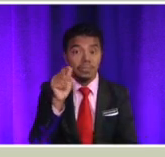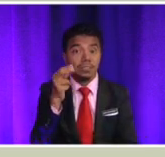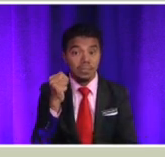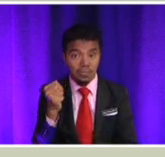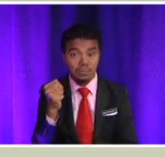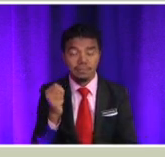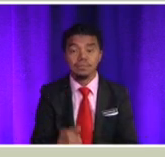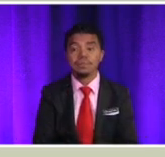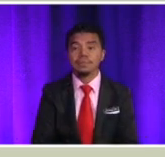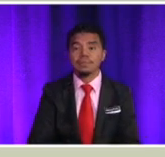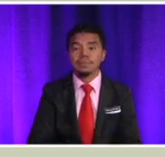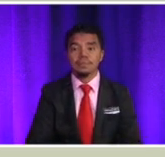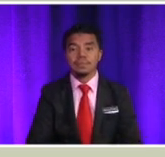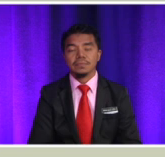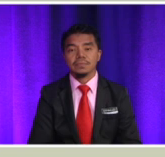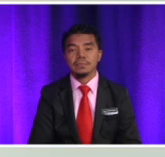ada berapa